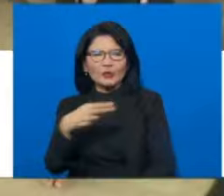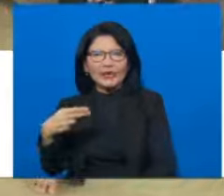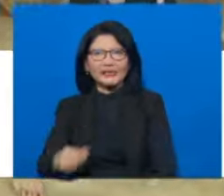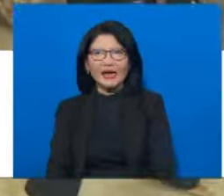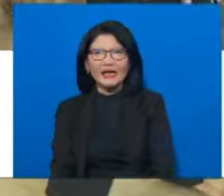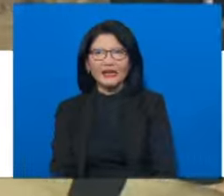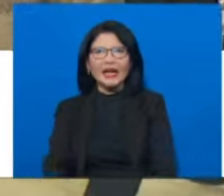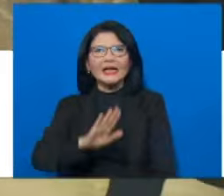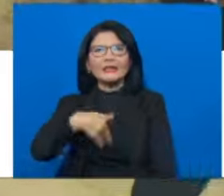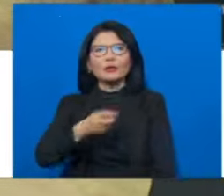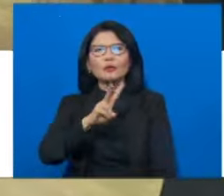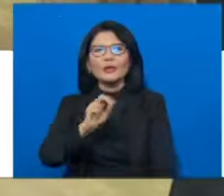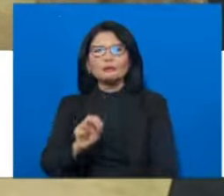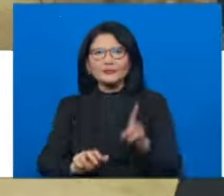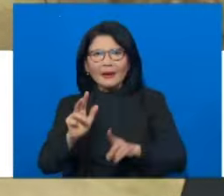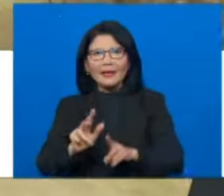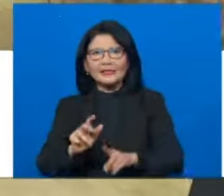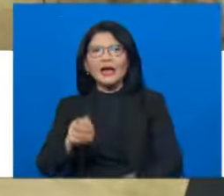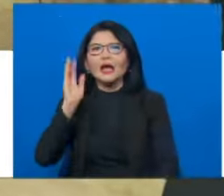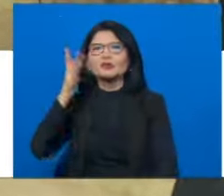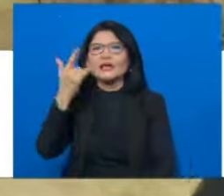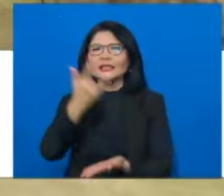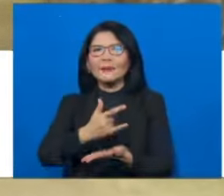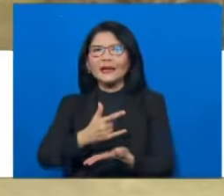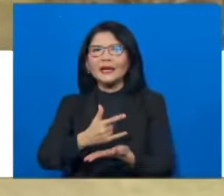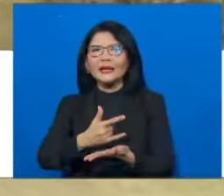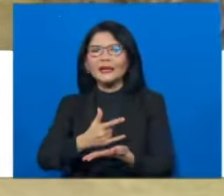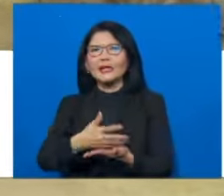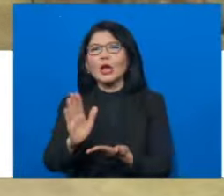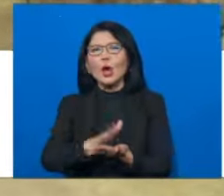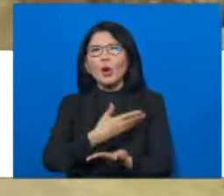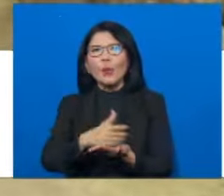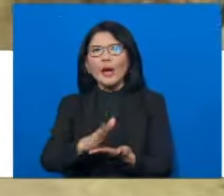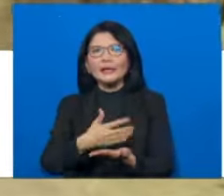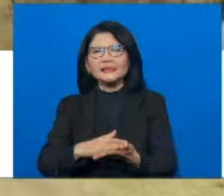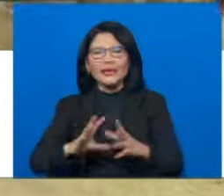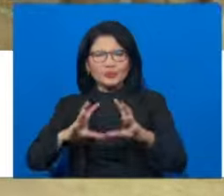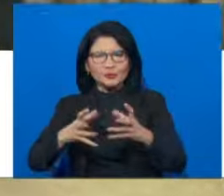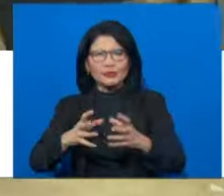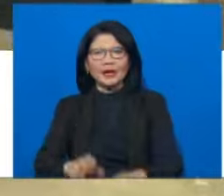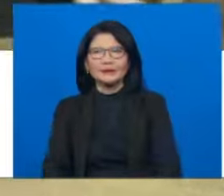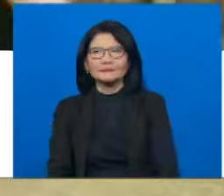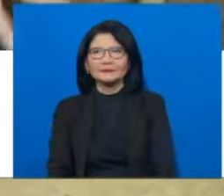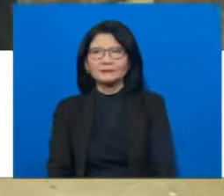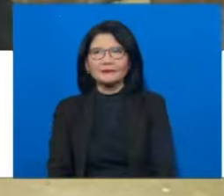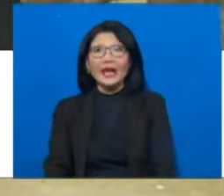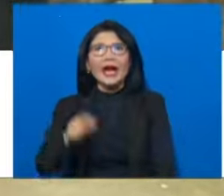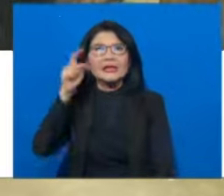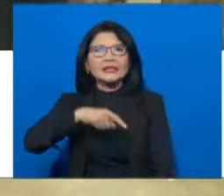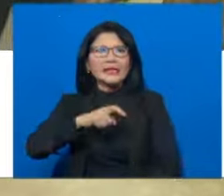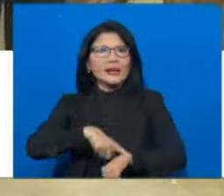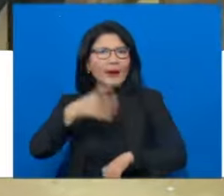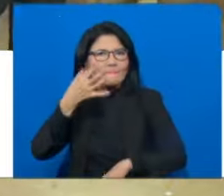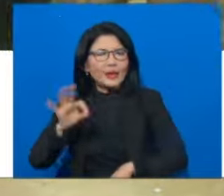pada tahun 2019 lalu bahkan sudah ditetapkan sebagai warisan budaya tak benda oleh UNESCO meskipun di tengah era modernisasi ternyata